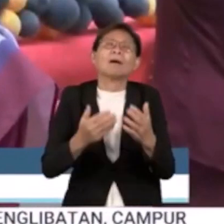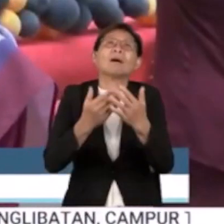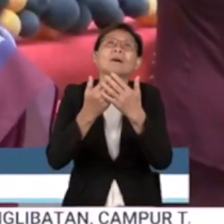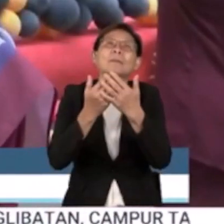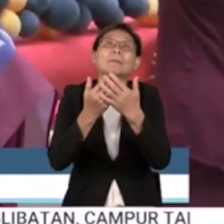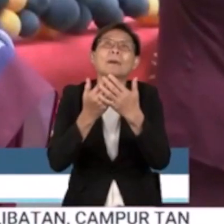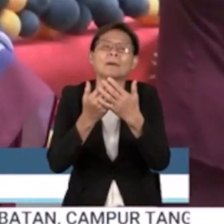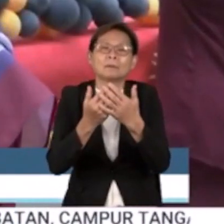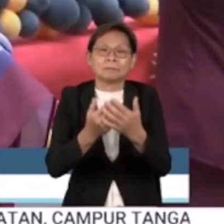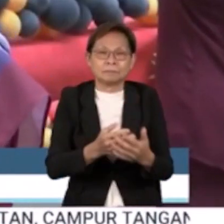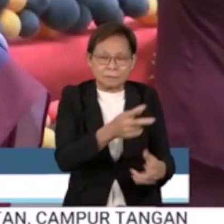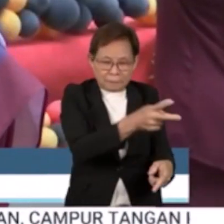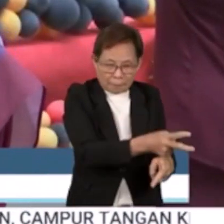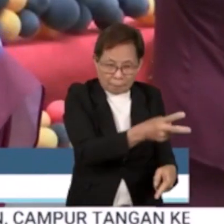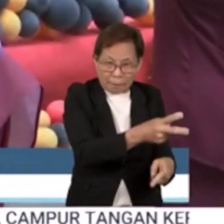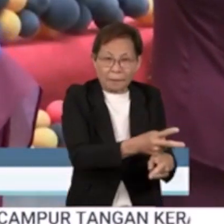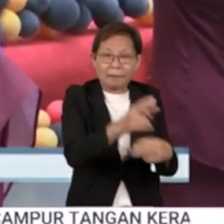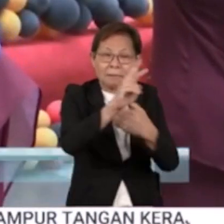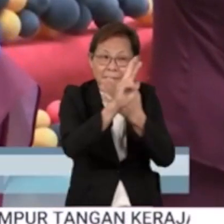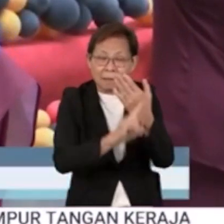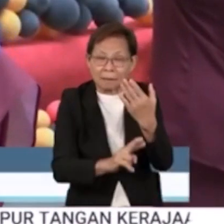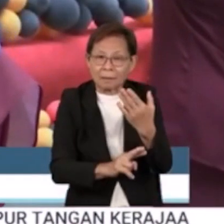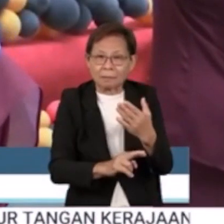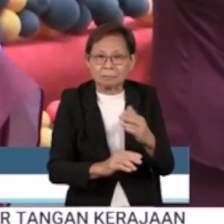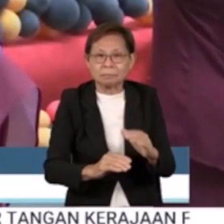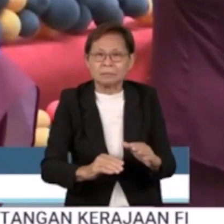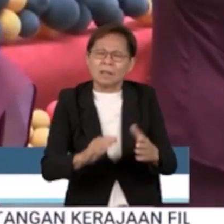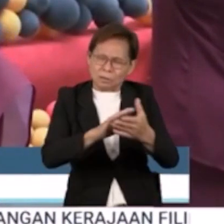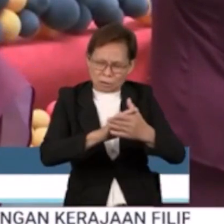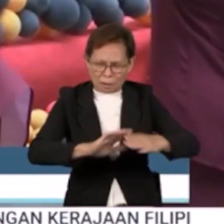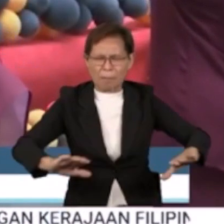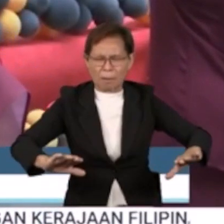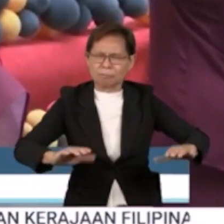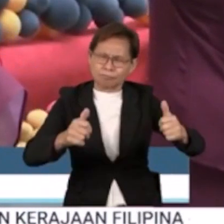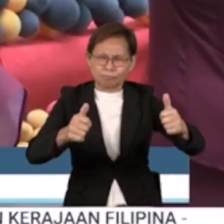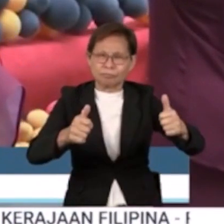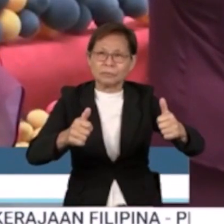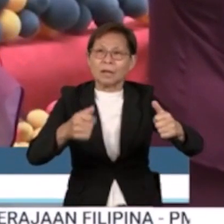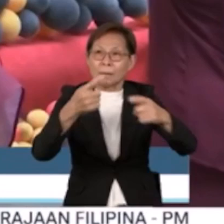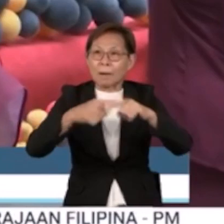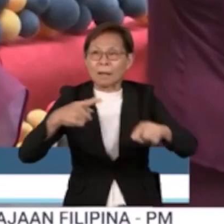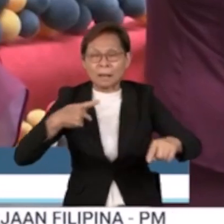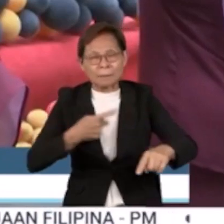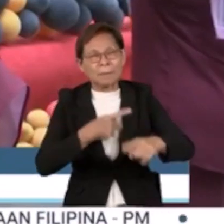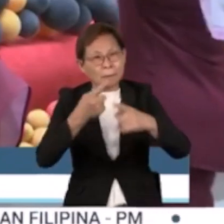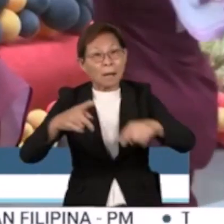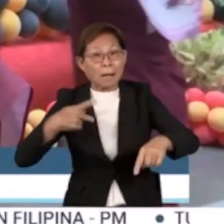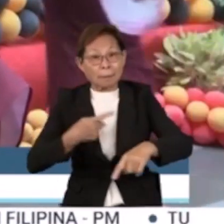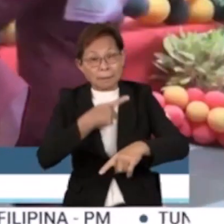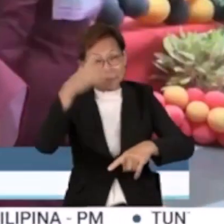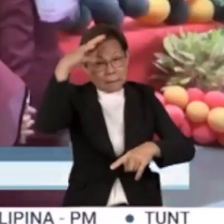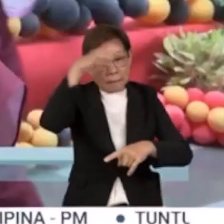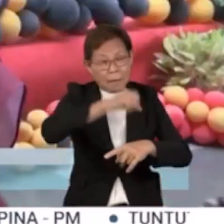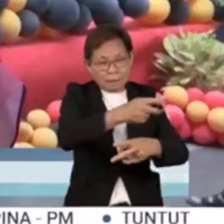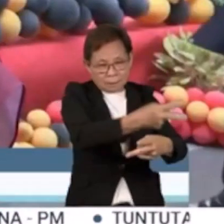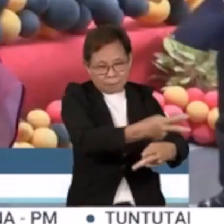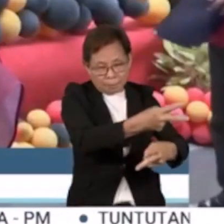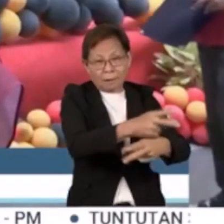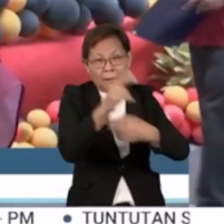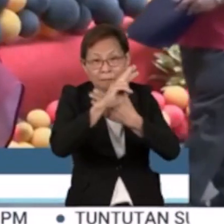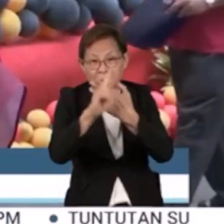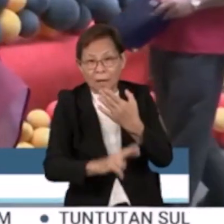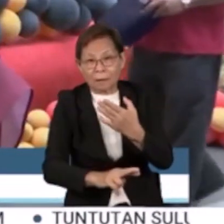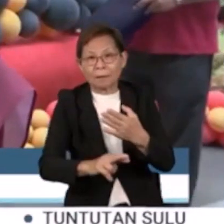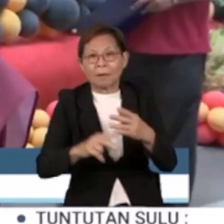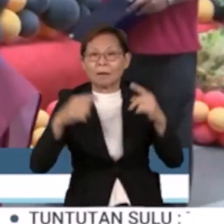Alhamdulillah, stok darah di paras yang selamat. Namun begitu, kami menjangkakan stok darah dalam